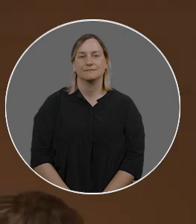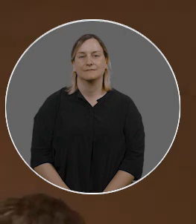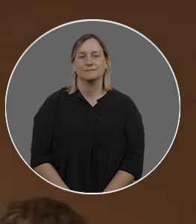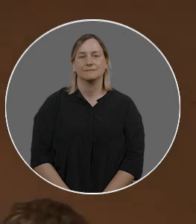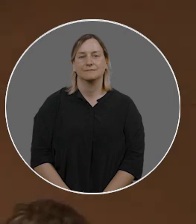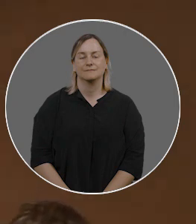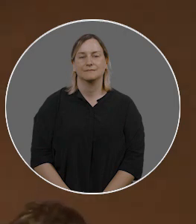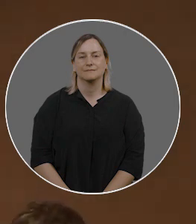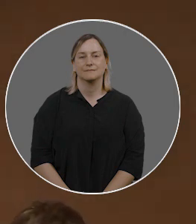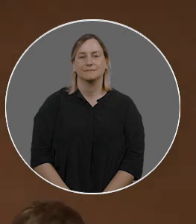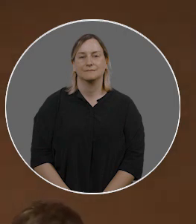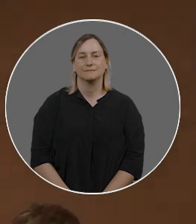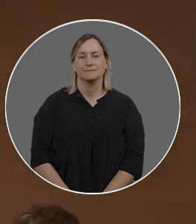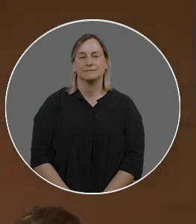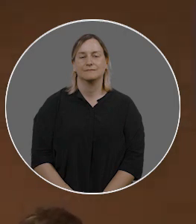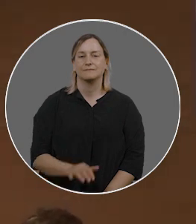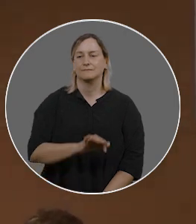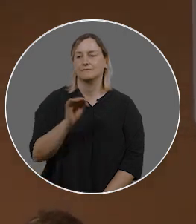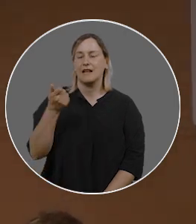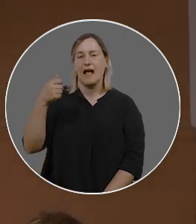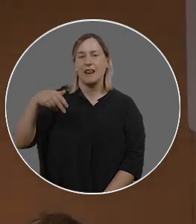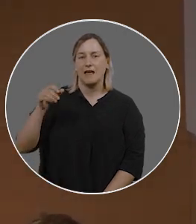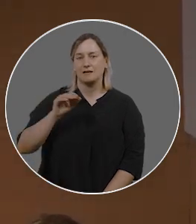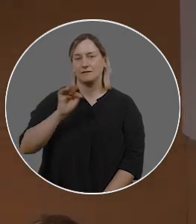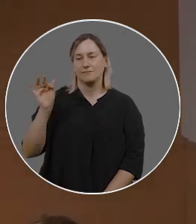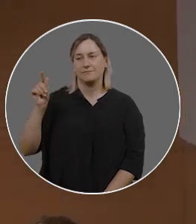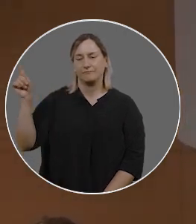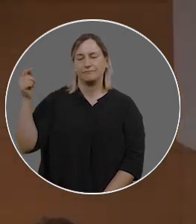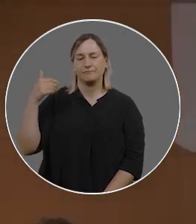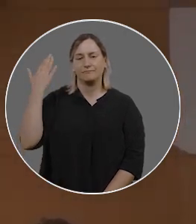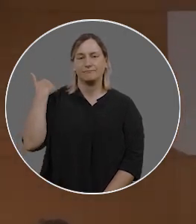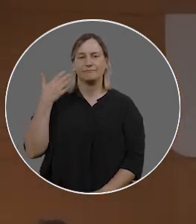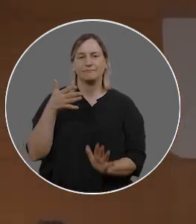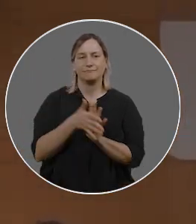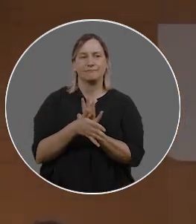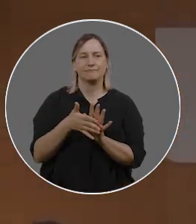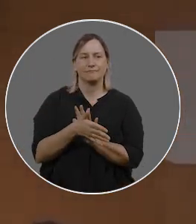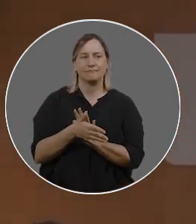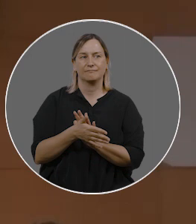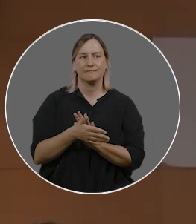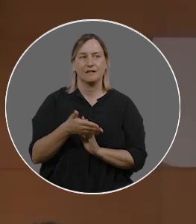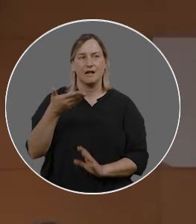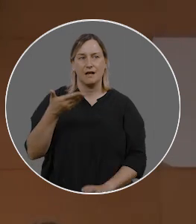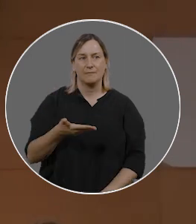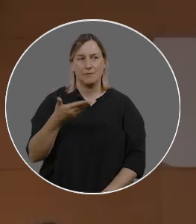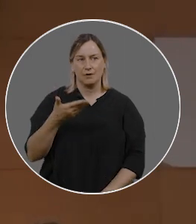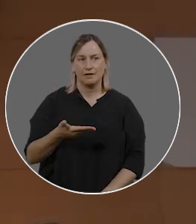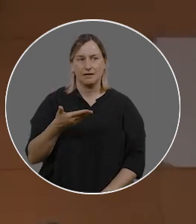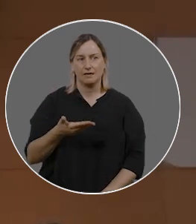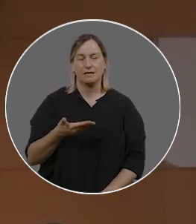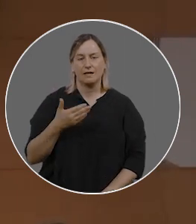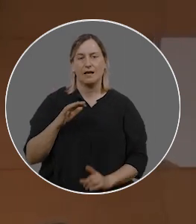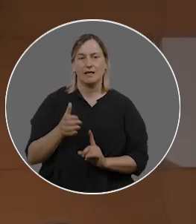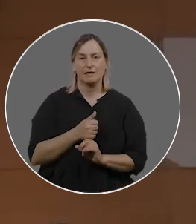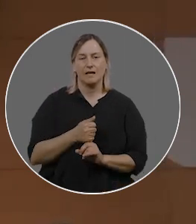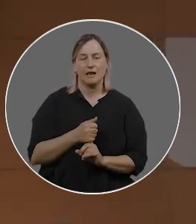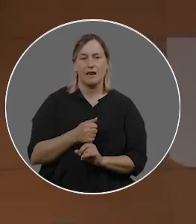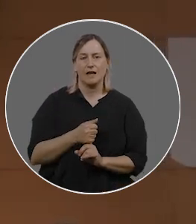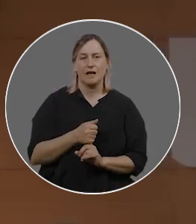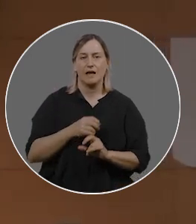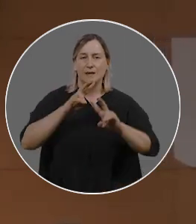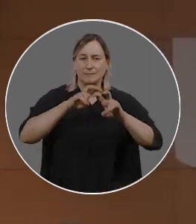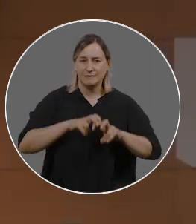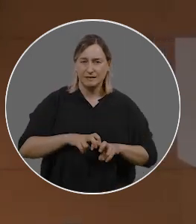Li toca el torn a l'Anna. Que l'Anna ens ha comentat la importància de la investigació i la recerca, no? Però quins són